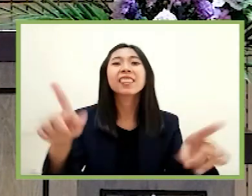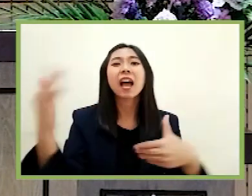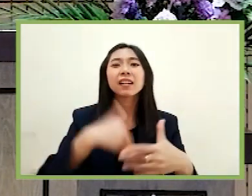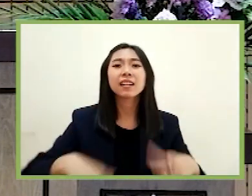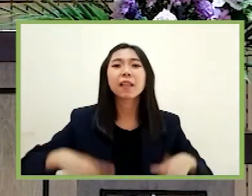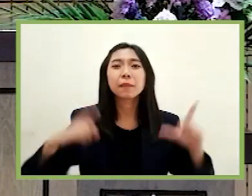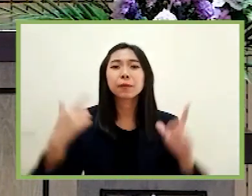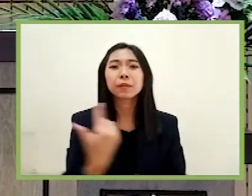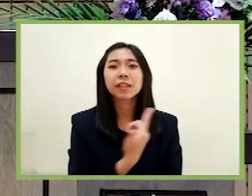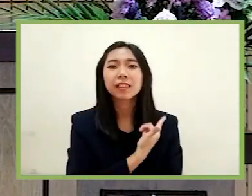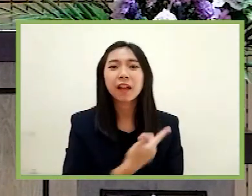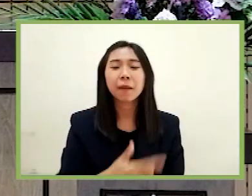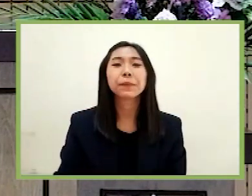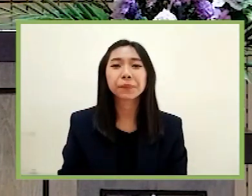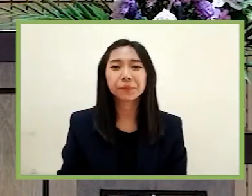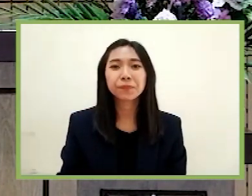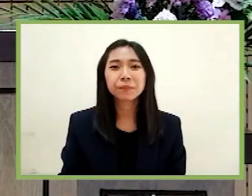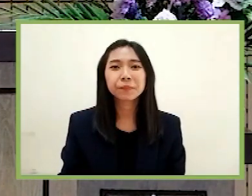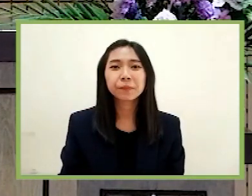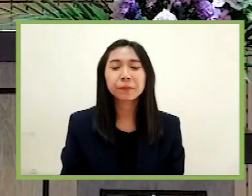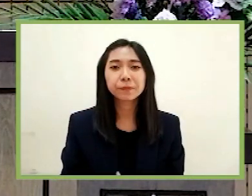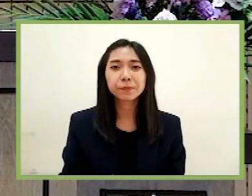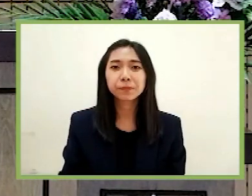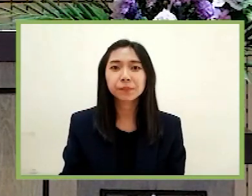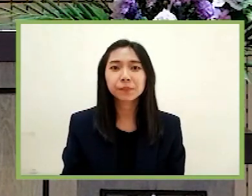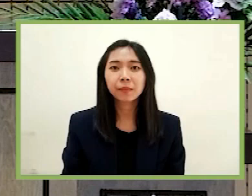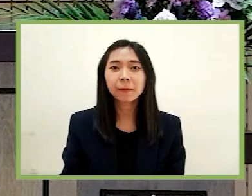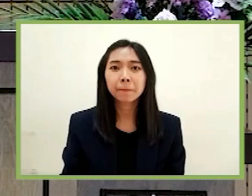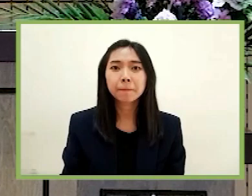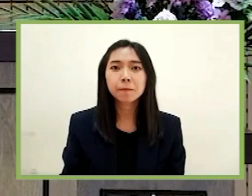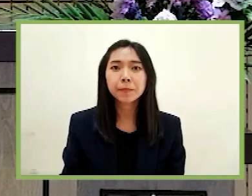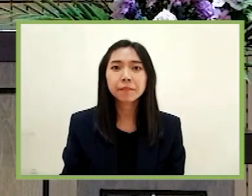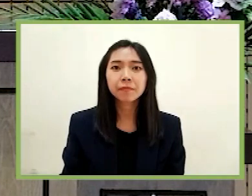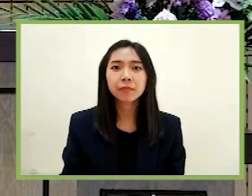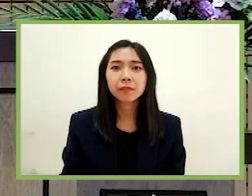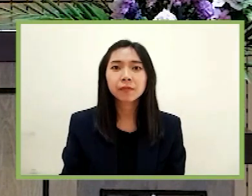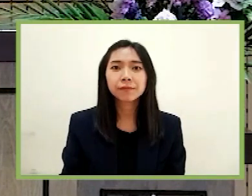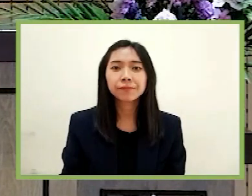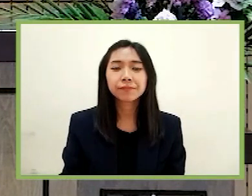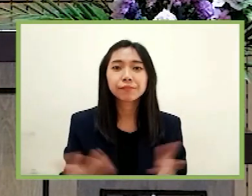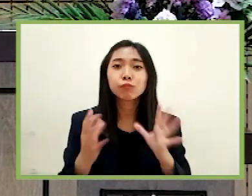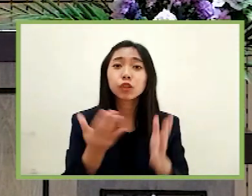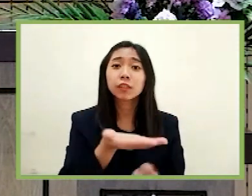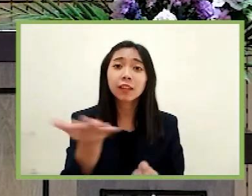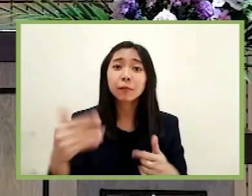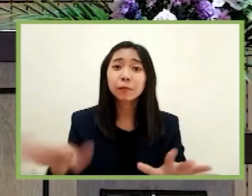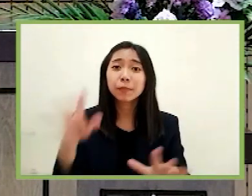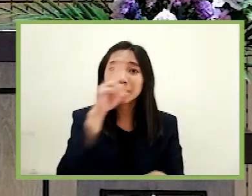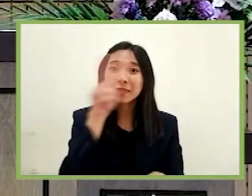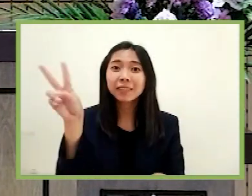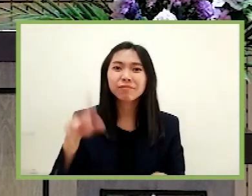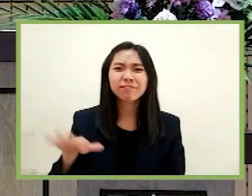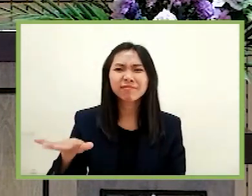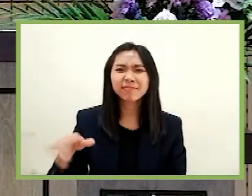hidup kita hari demi hari anda mungkin pernah melihat seorang anak yang